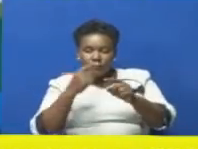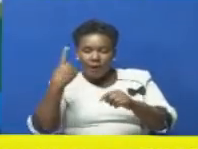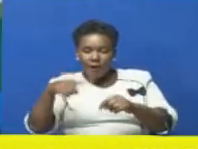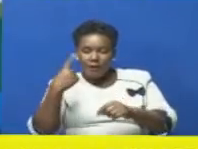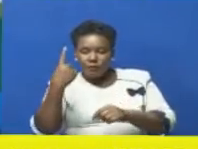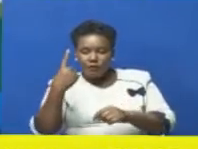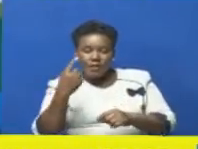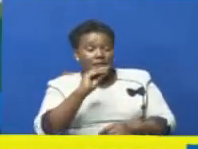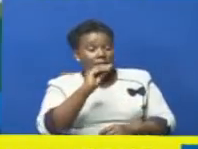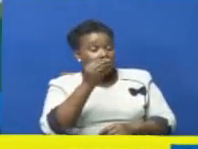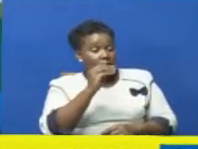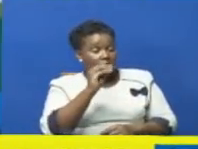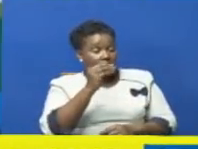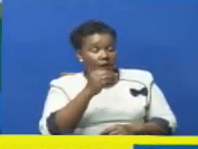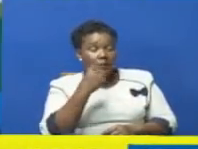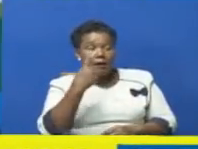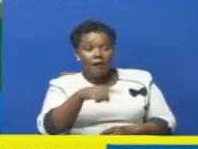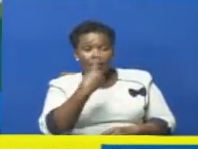na Shinyanga